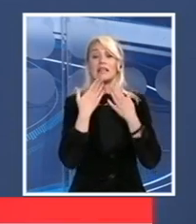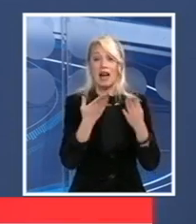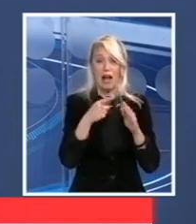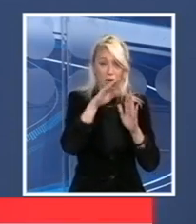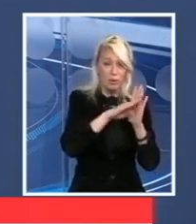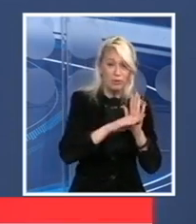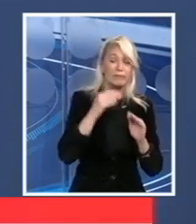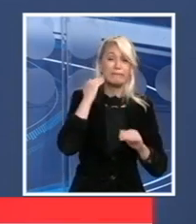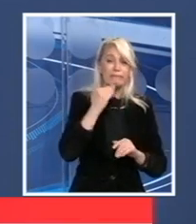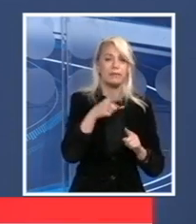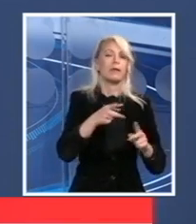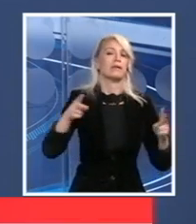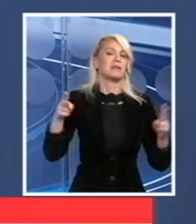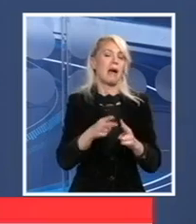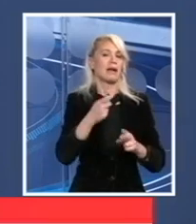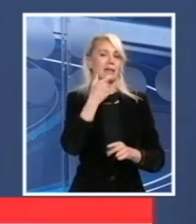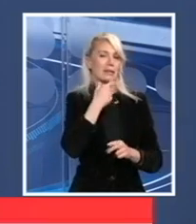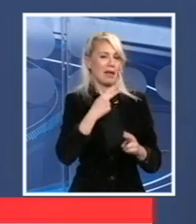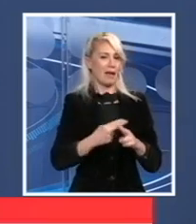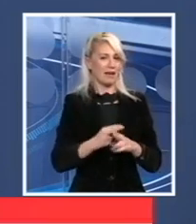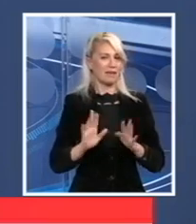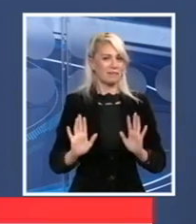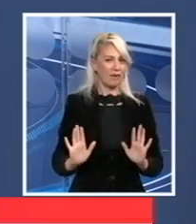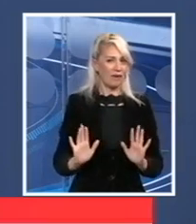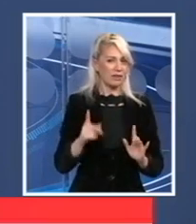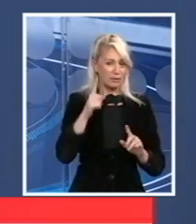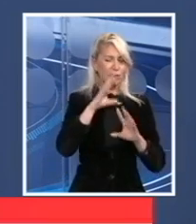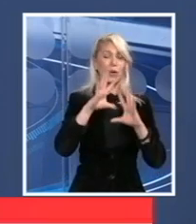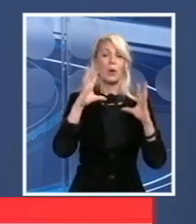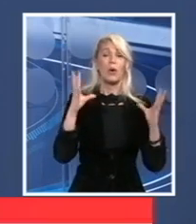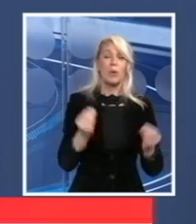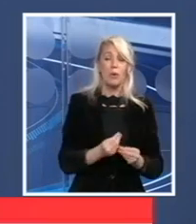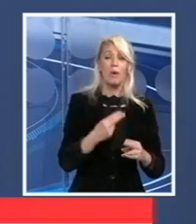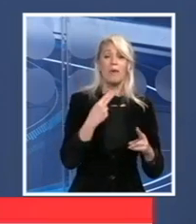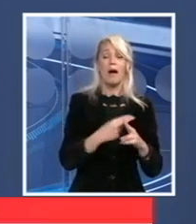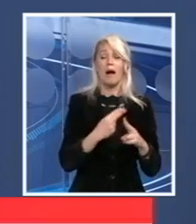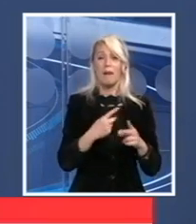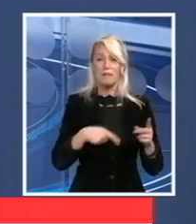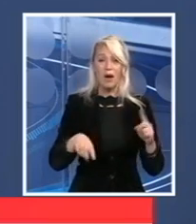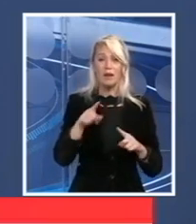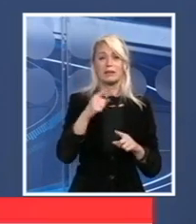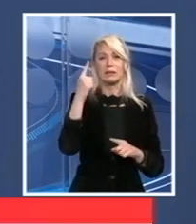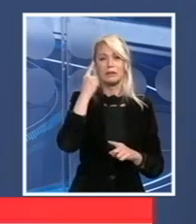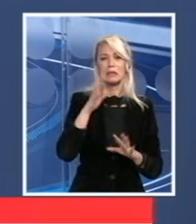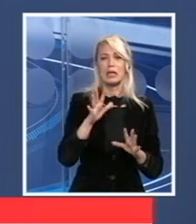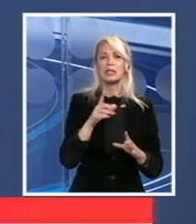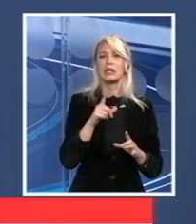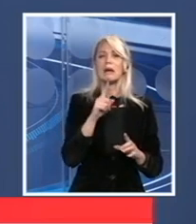u ukupnoj strukturi obolevanja. Vidimo da u ukupnoj strukturi učestvuju sa oko nekih